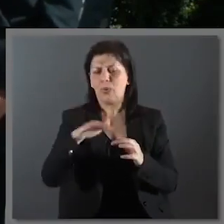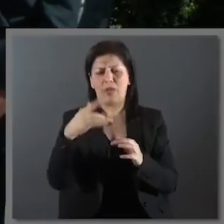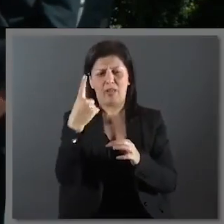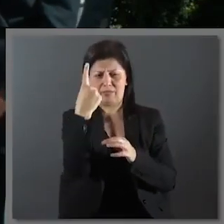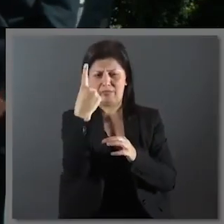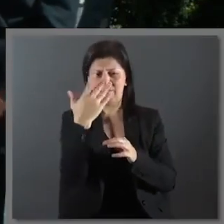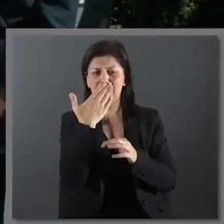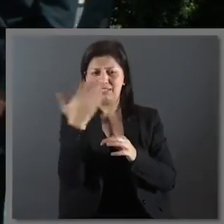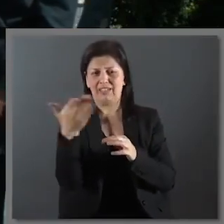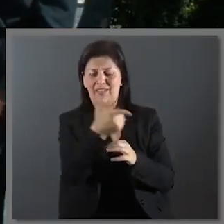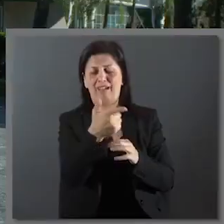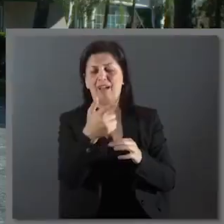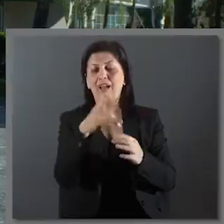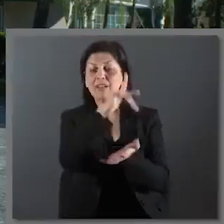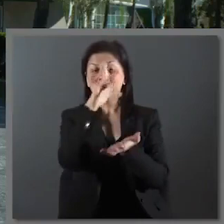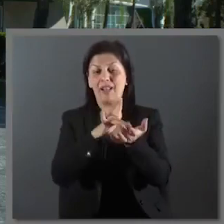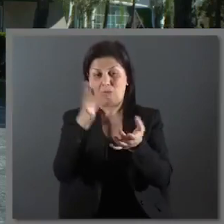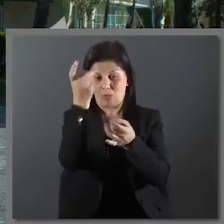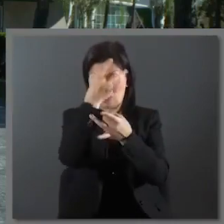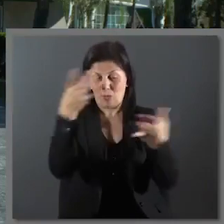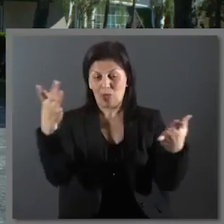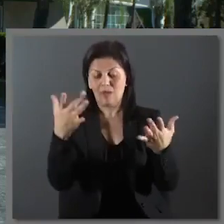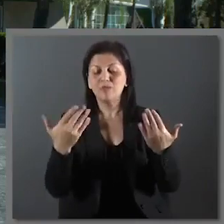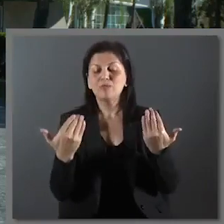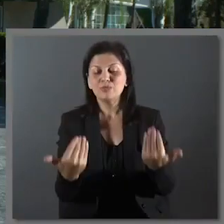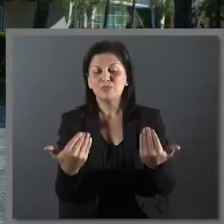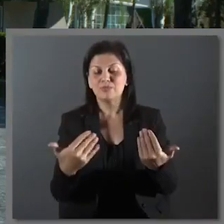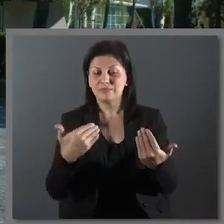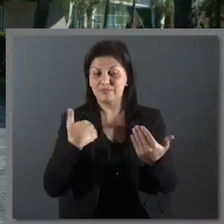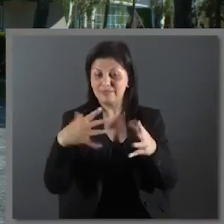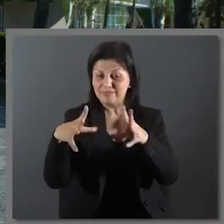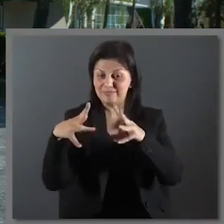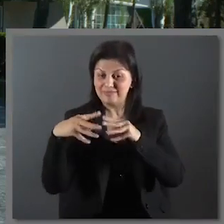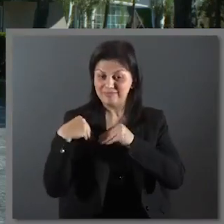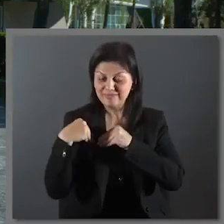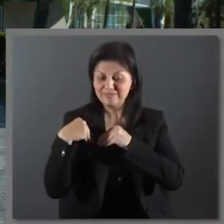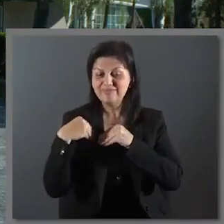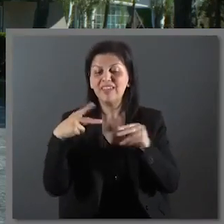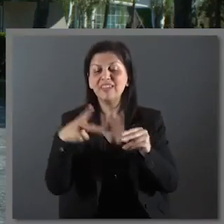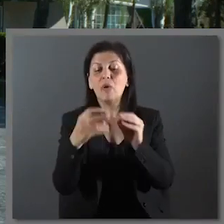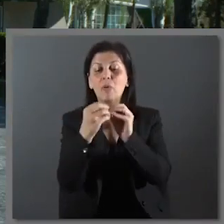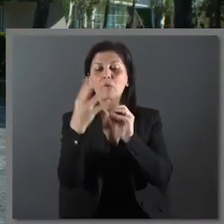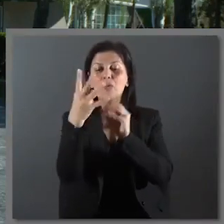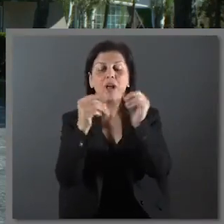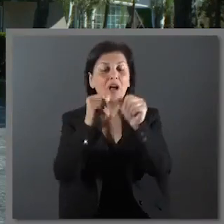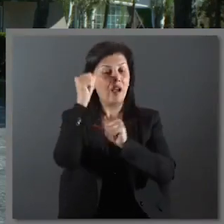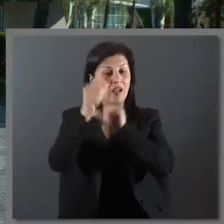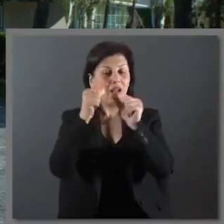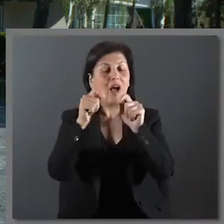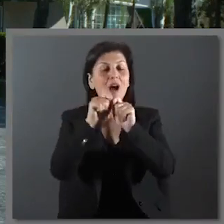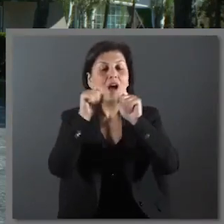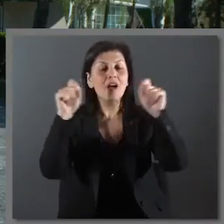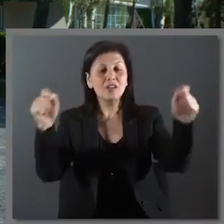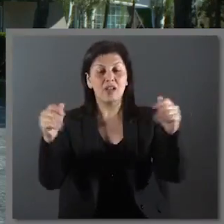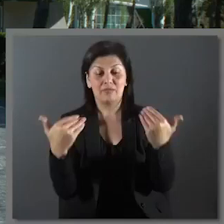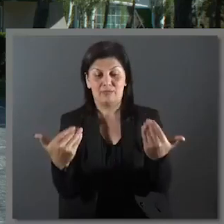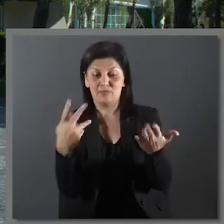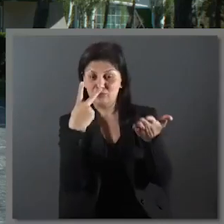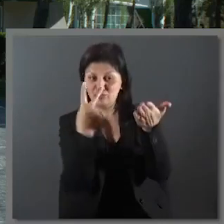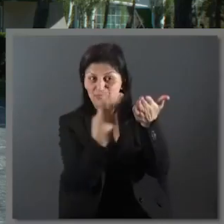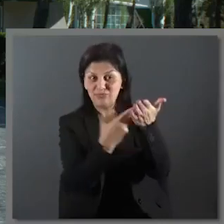bənzərsiz mədəniyyət ocağıdır. Bugün biz sizinlə birlikdə 2014-cü ildə açılan, hazırda gördüyünüz